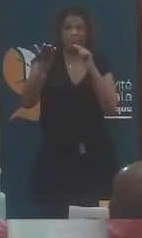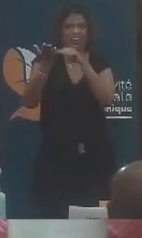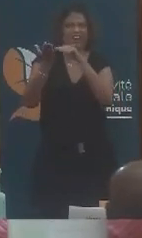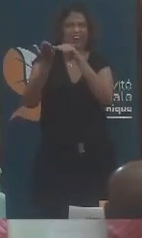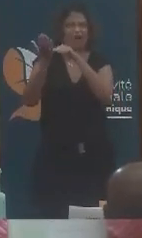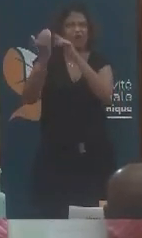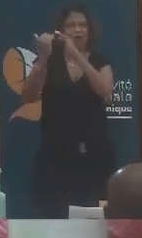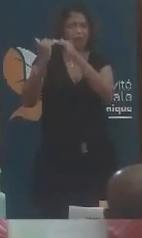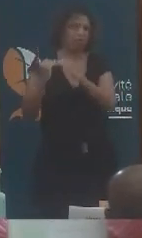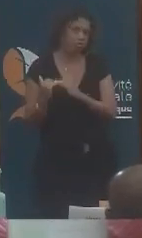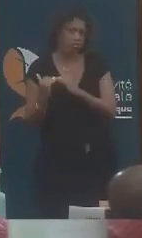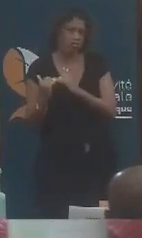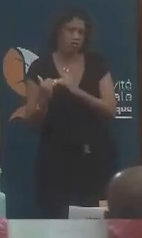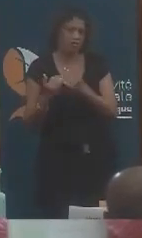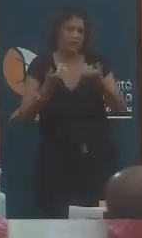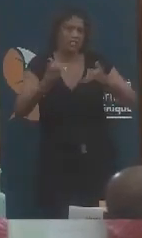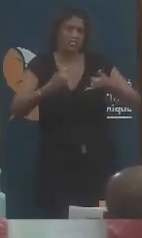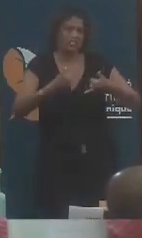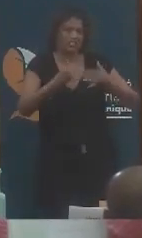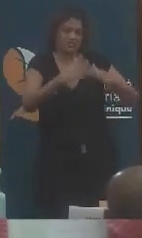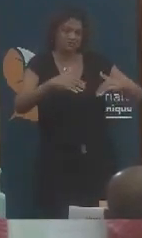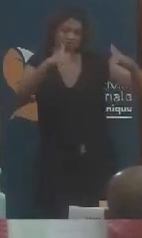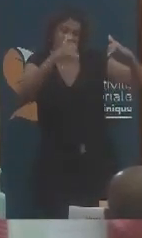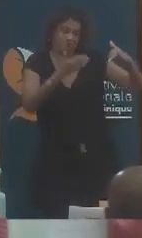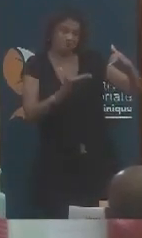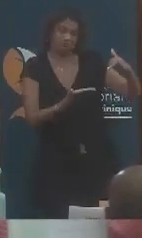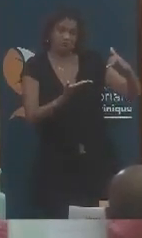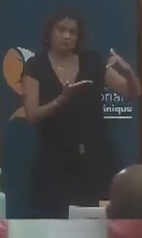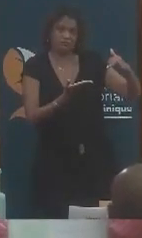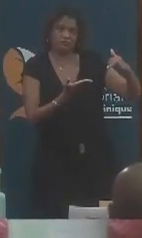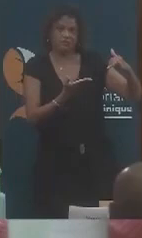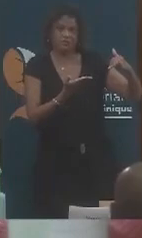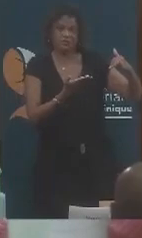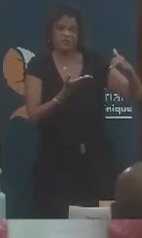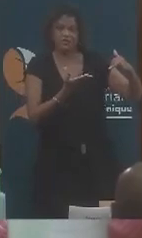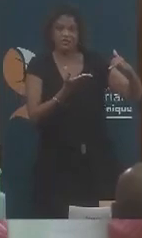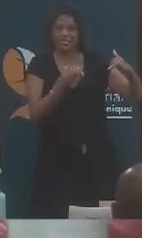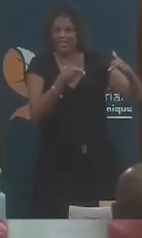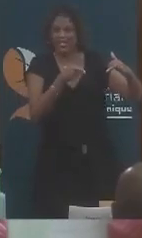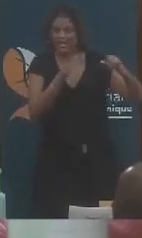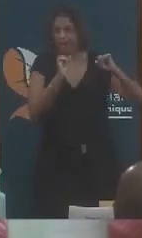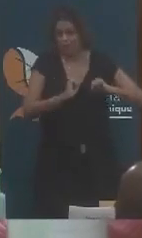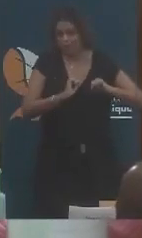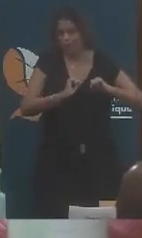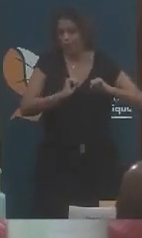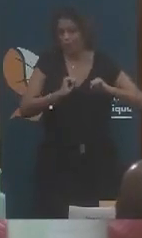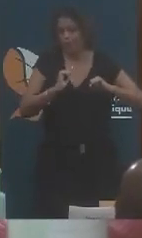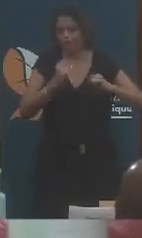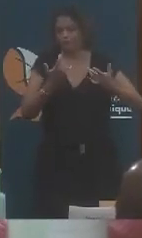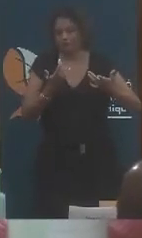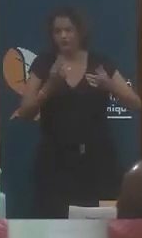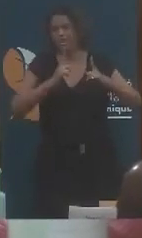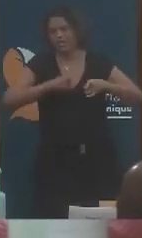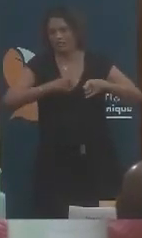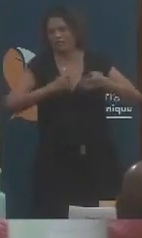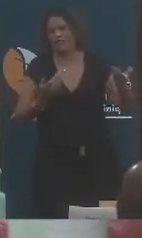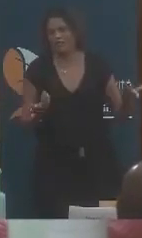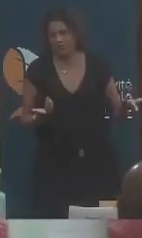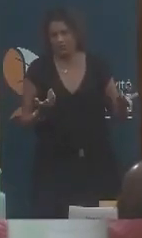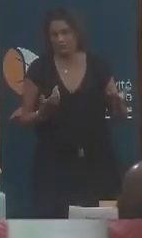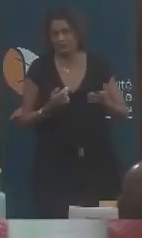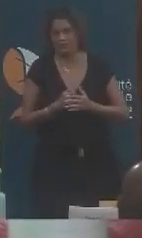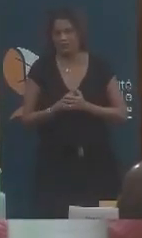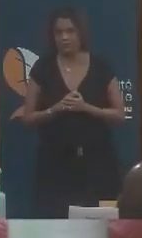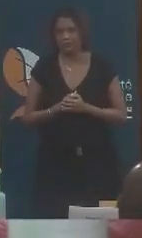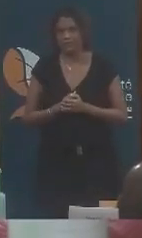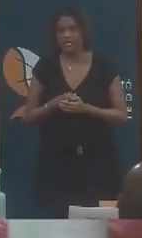une délibération ici qui porte le flanc, qui prête le flanc à des attaques de préfet. Ce n'est pas au niveau du préfet, c'est au niveau du pays qu'il